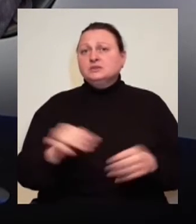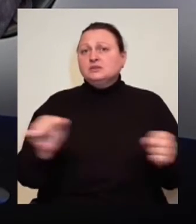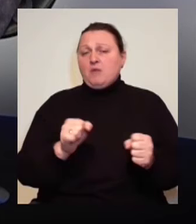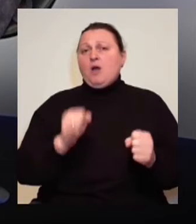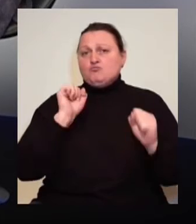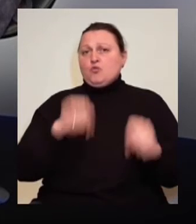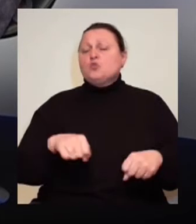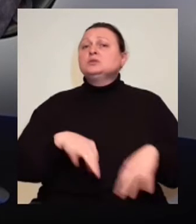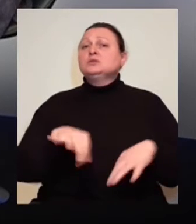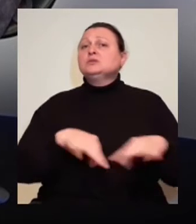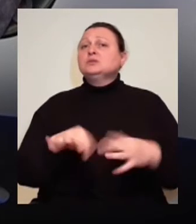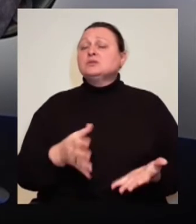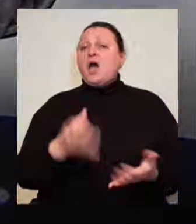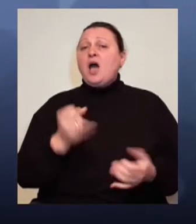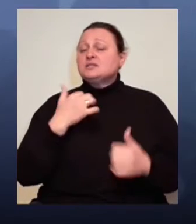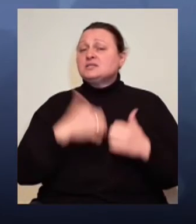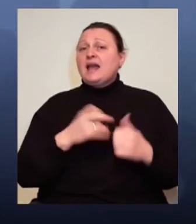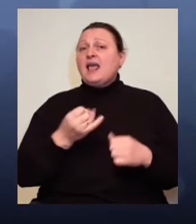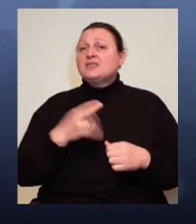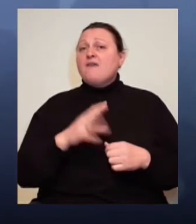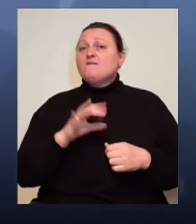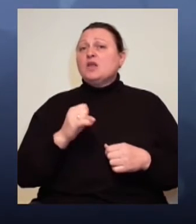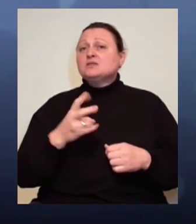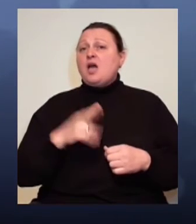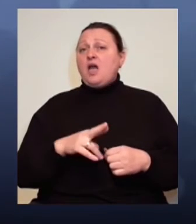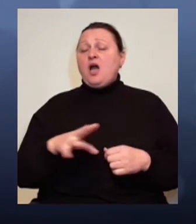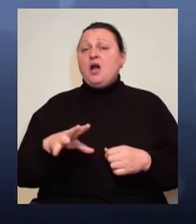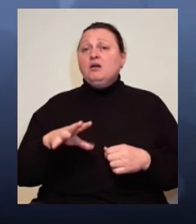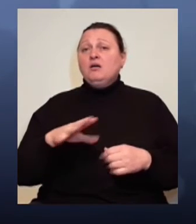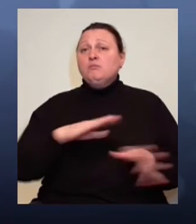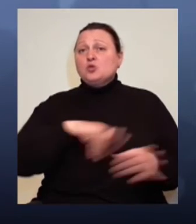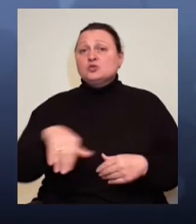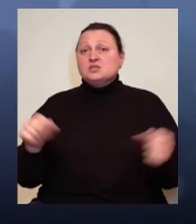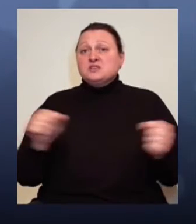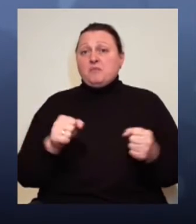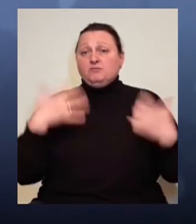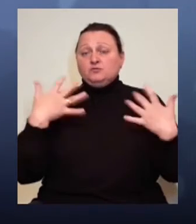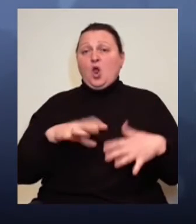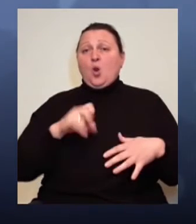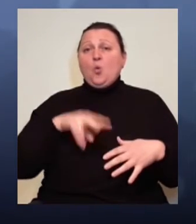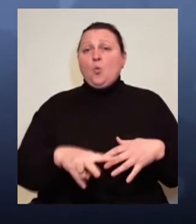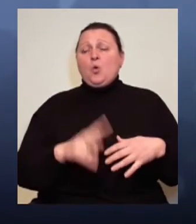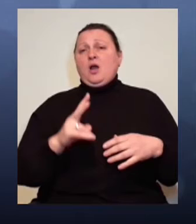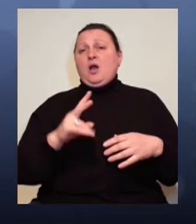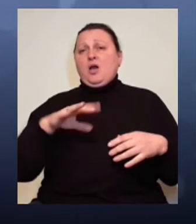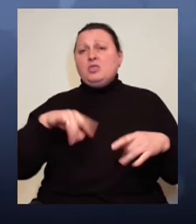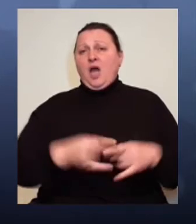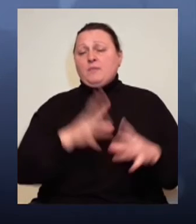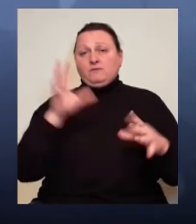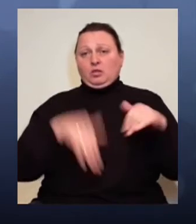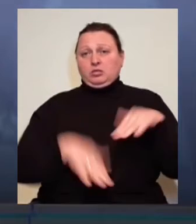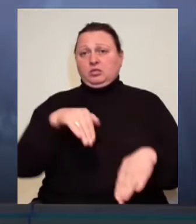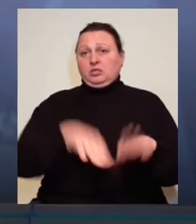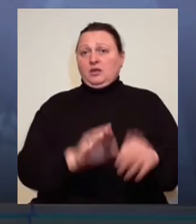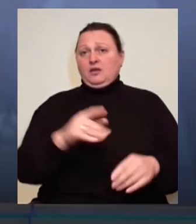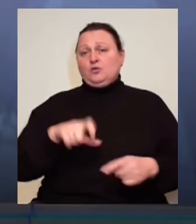їздити. А середня Фонтанська прийшла зима і всі ями, всі люки, все зараз, ну, дуже тяжко. Але якщо ви вже